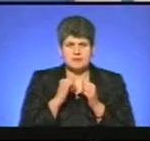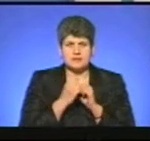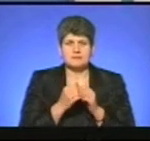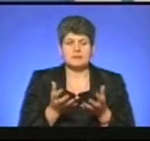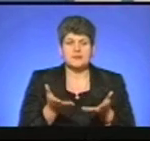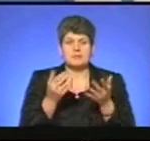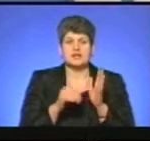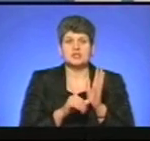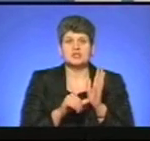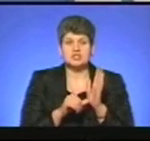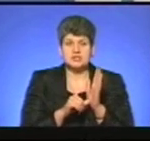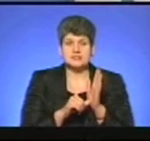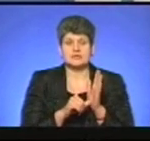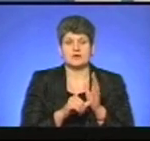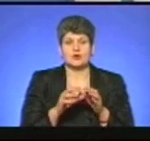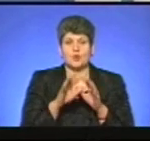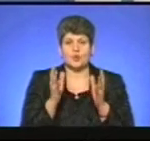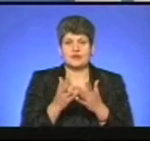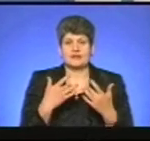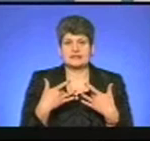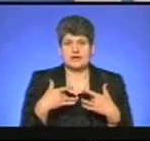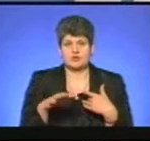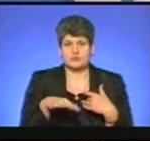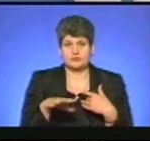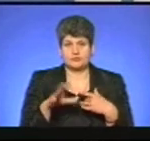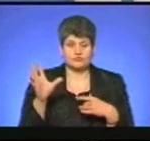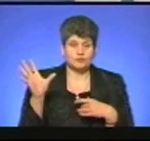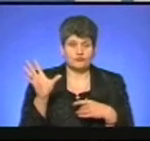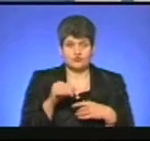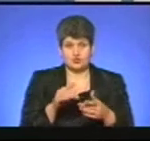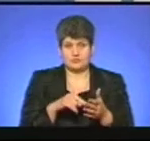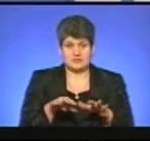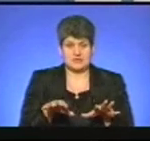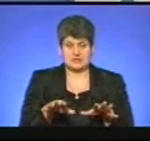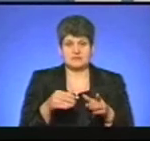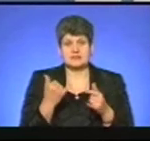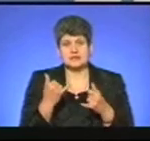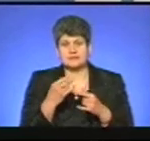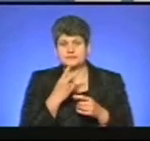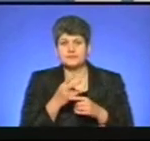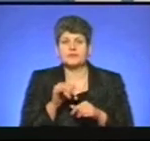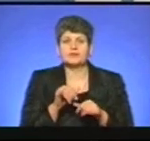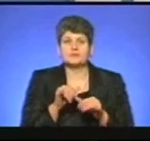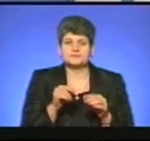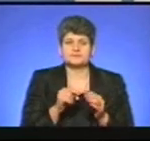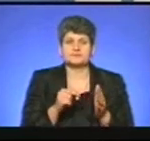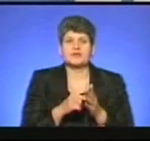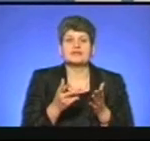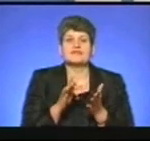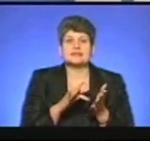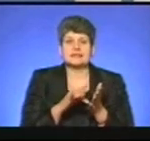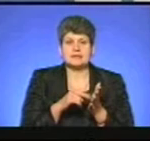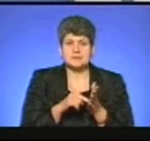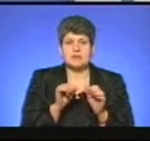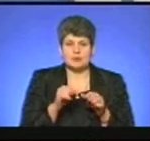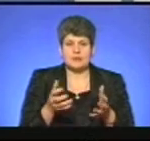6 повітряних куль з театрального майдану, то вони зайняли вже все місце, були на театральному майдані. Тому ми зараз вивчаємо точку, де в центрі міста ми